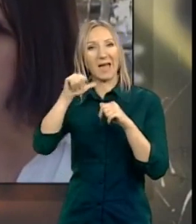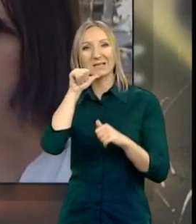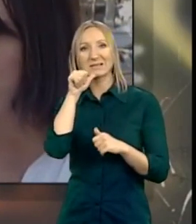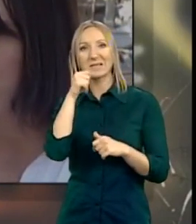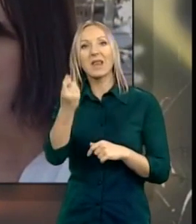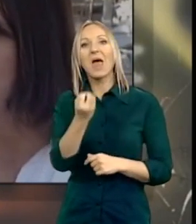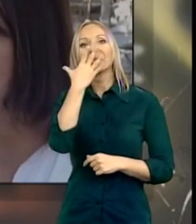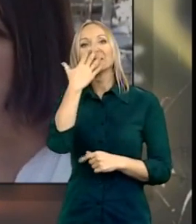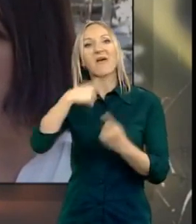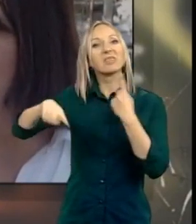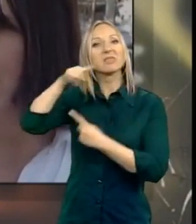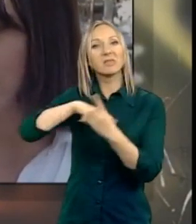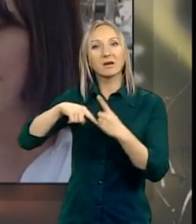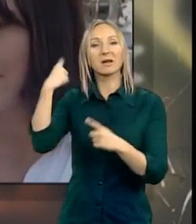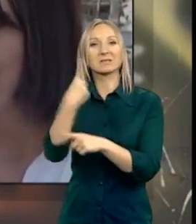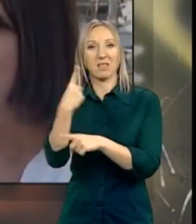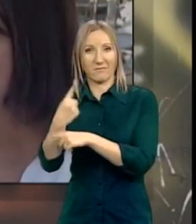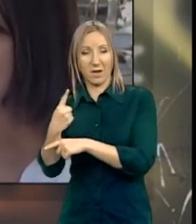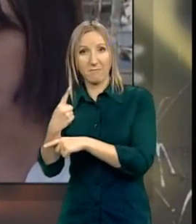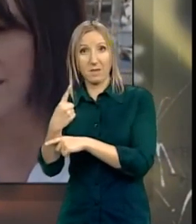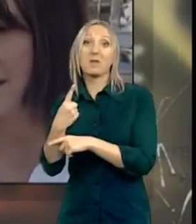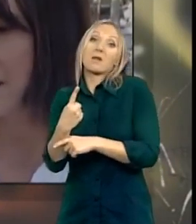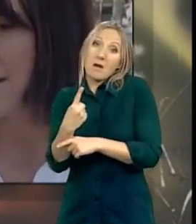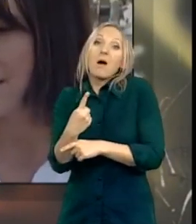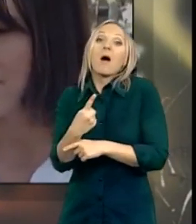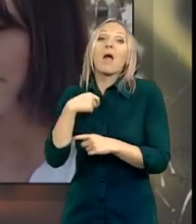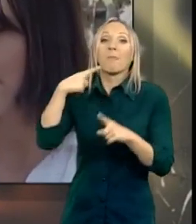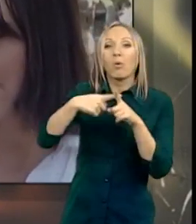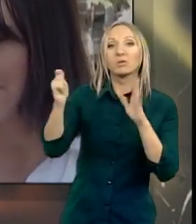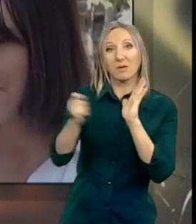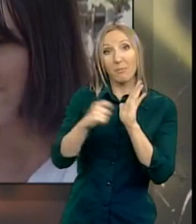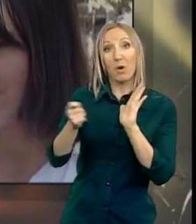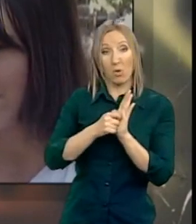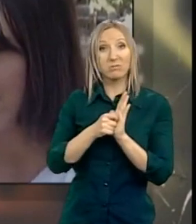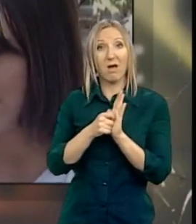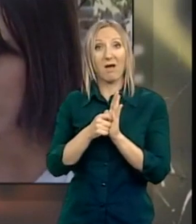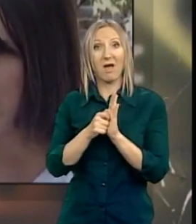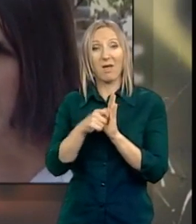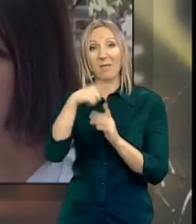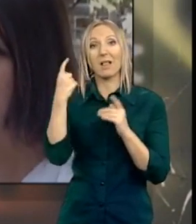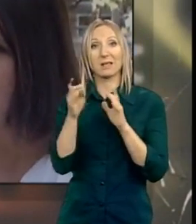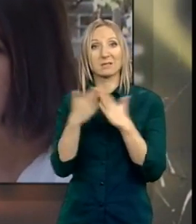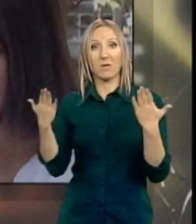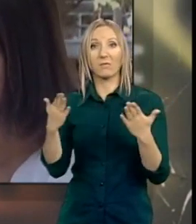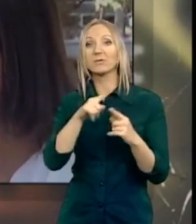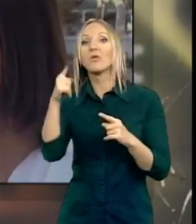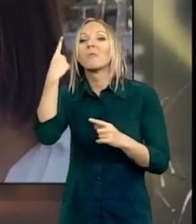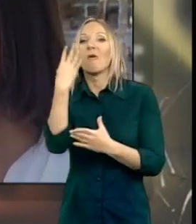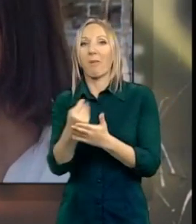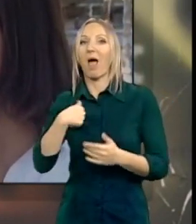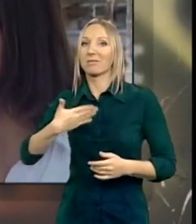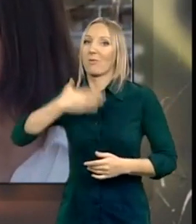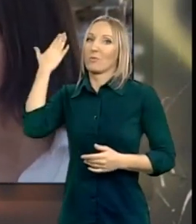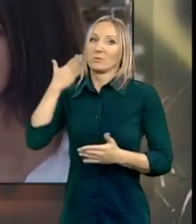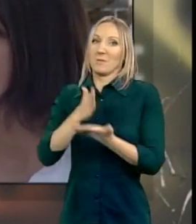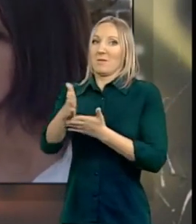Cvetnom trgu po sat vremena, tako da me izvuču za taj ceo mjesec do prve plate me izvuče. I mnogo mi